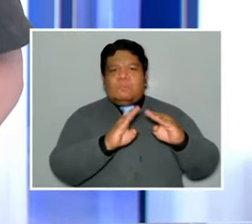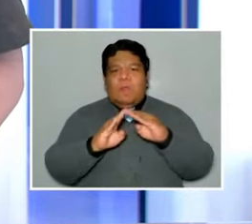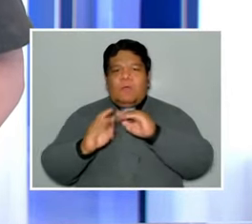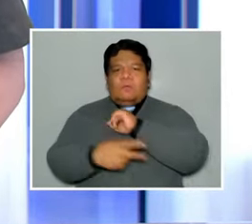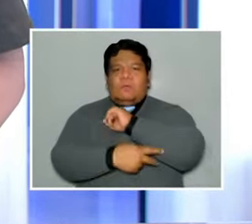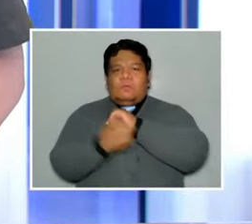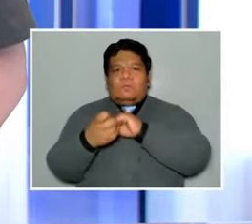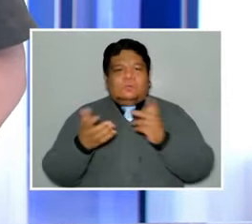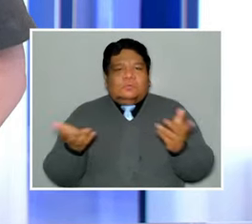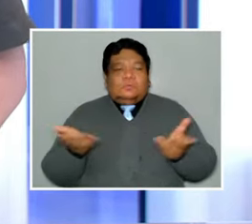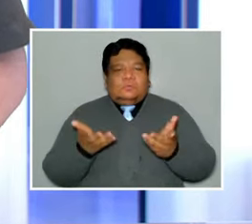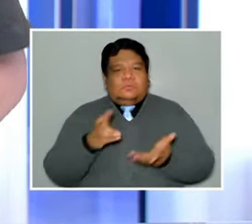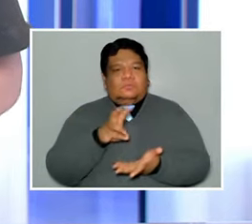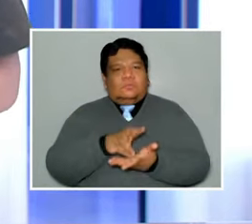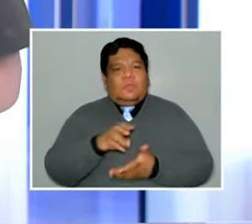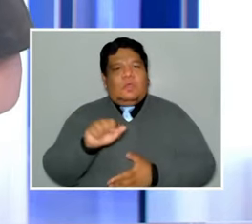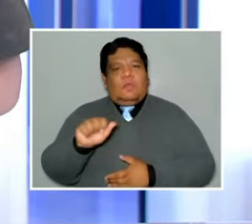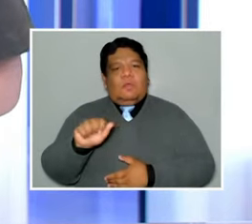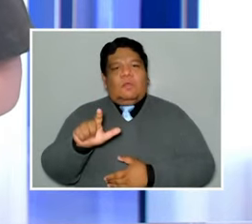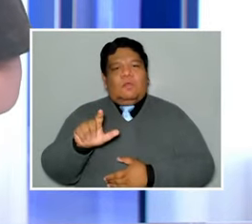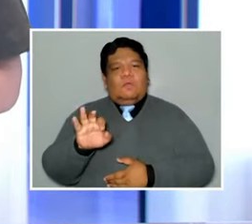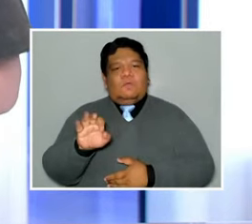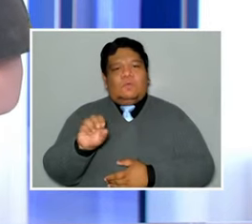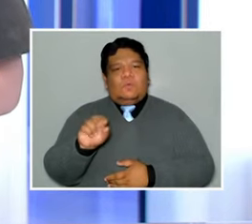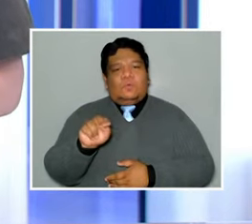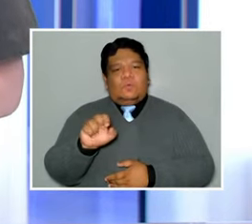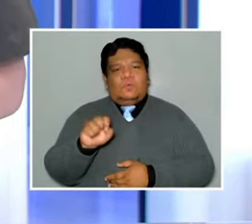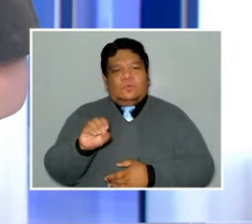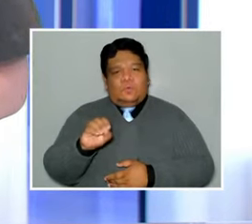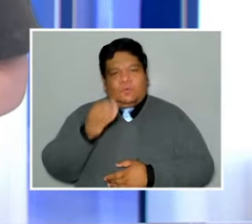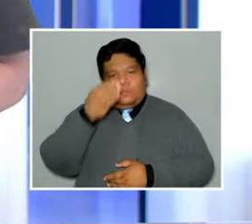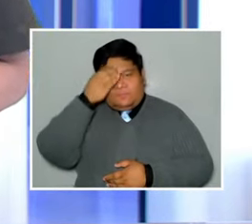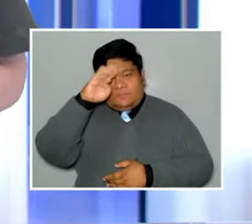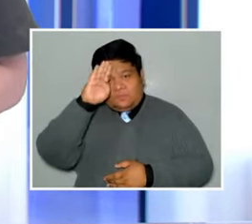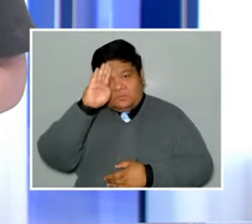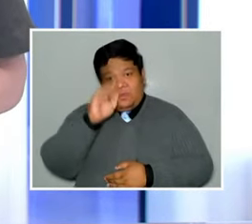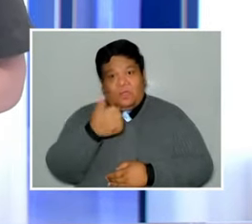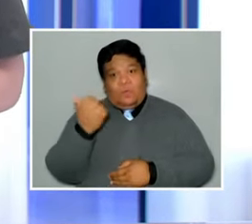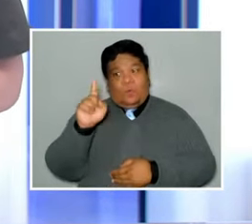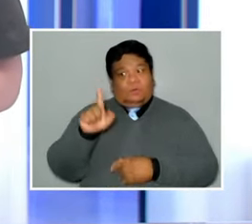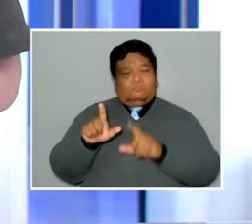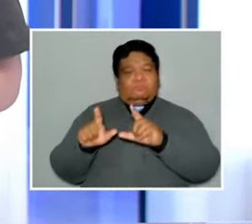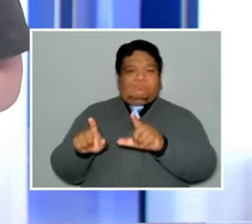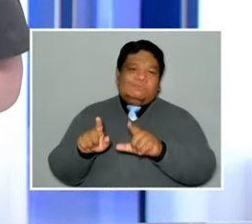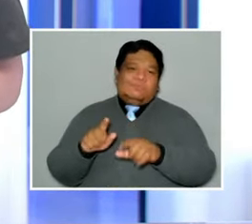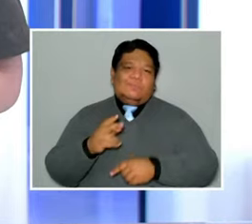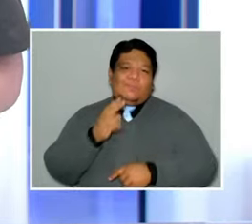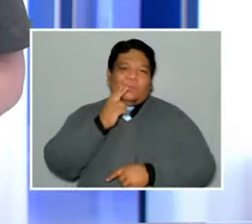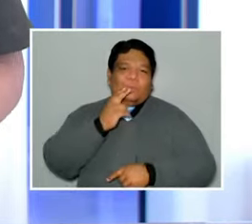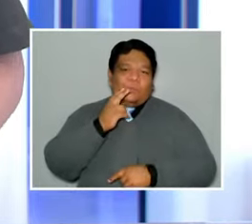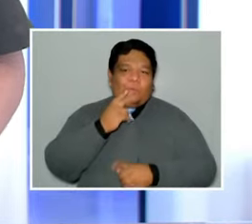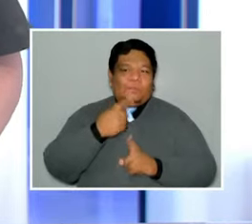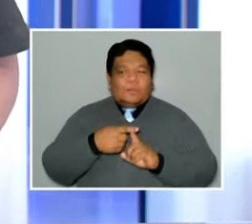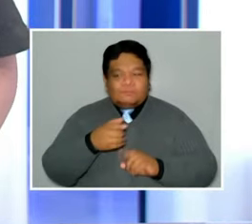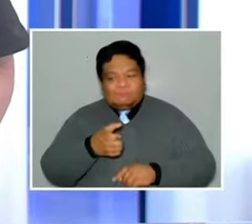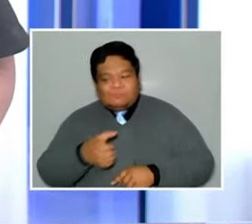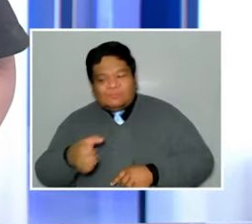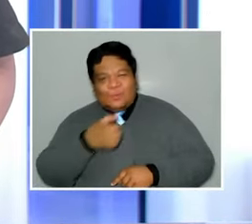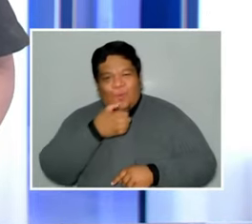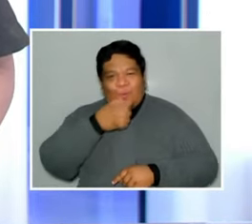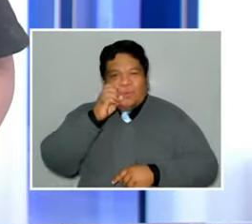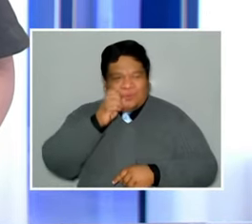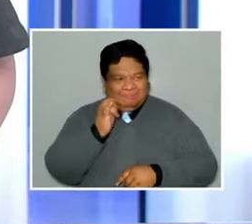Ang isang suspect nakuha pang mag-vape at makainom ng tubig sa bahay ng kanyang biktima.